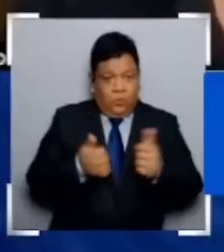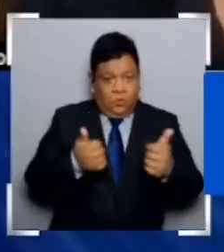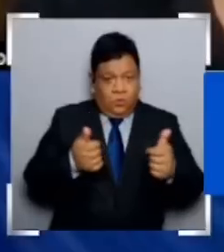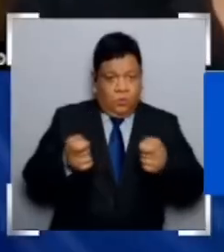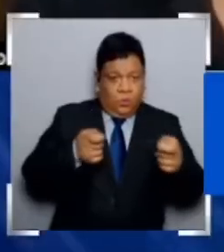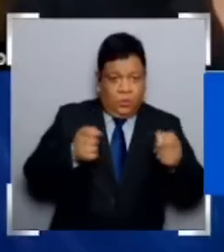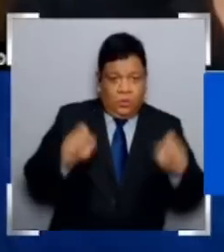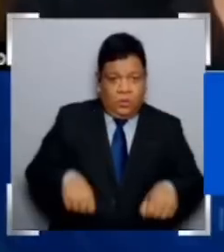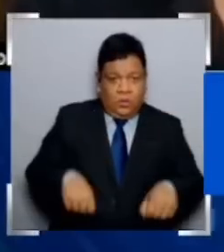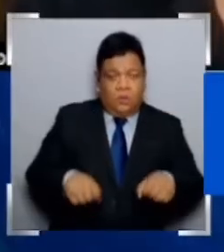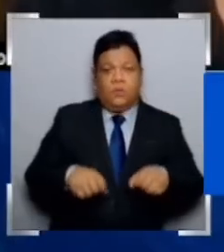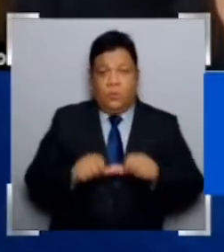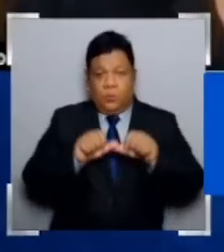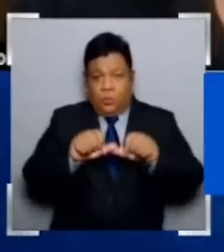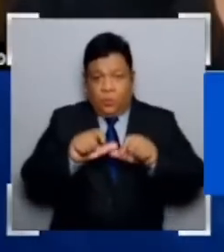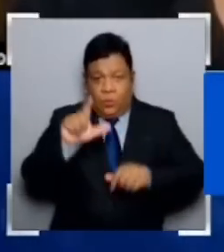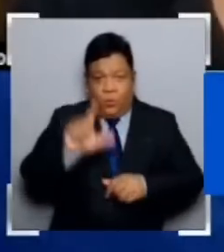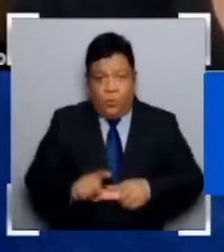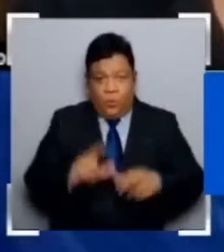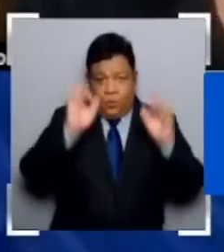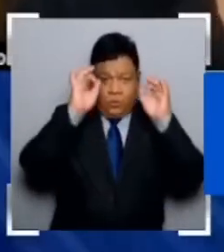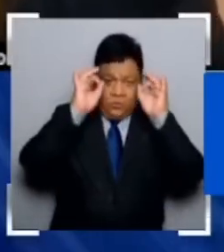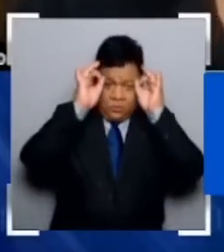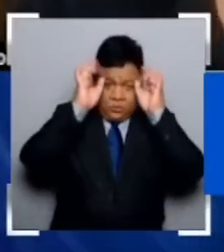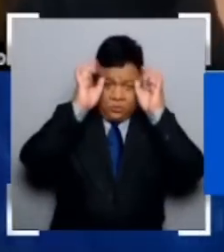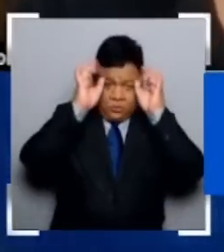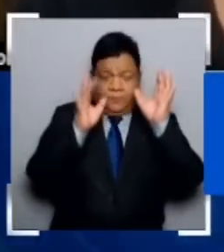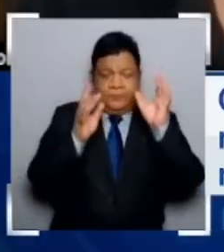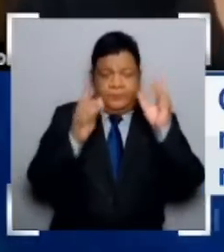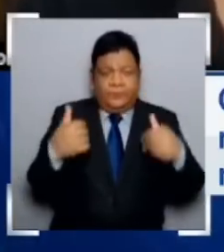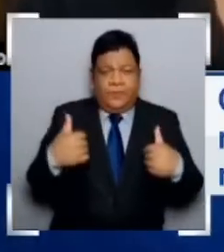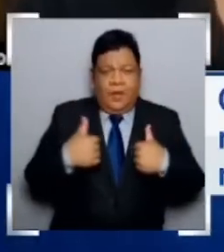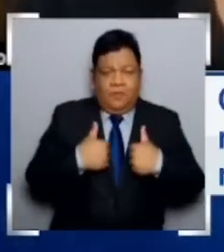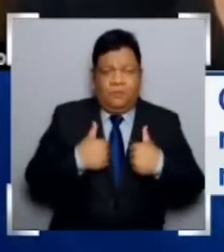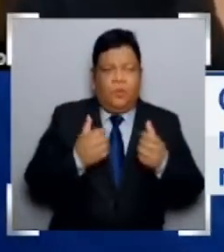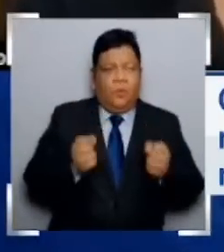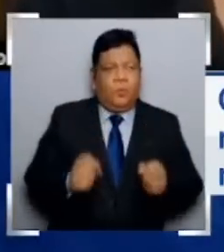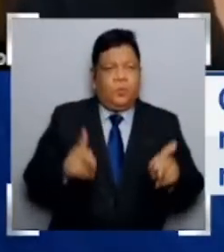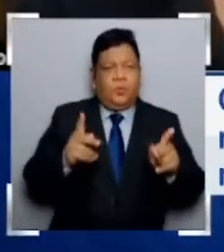risk, there's a chance that this will